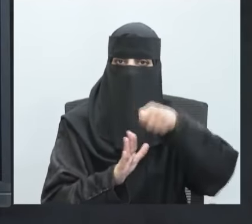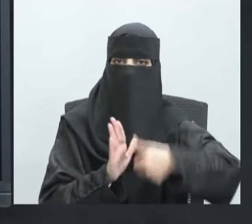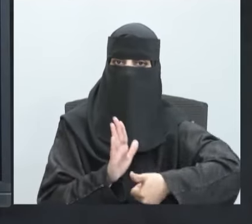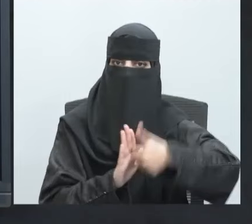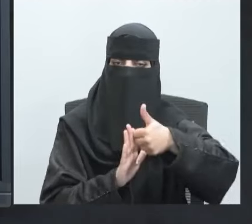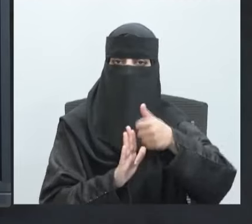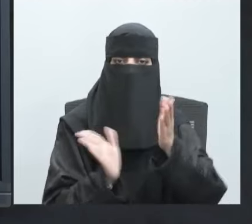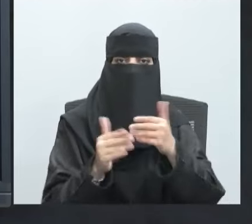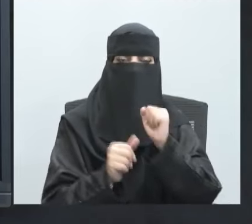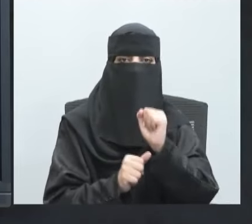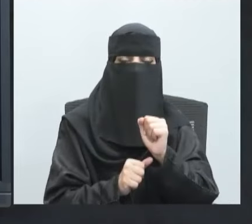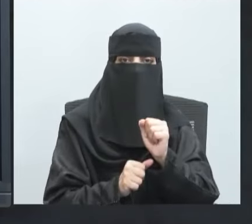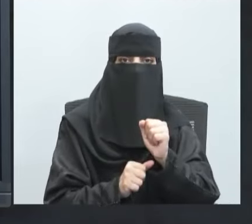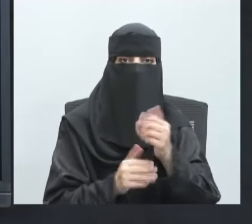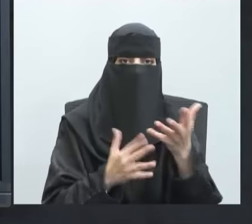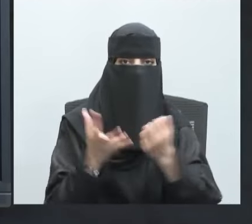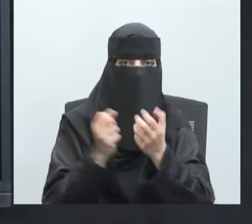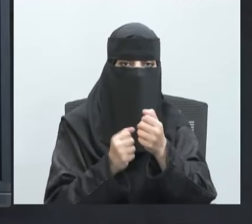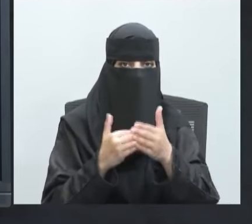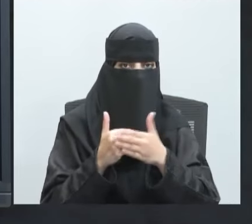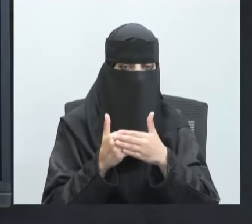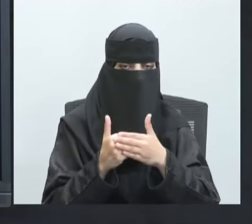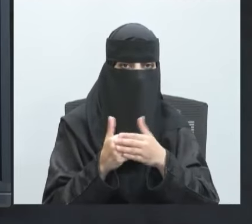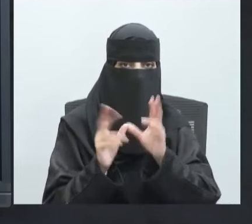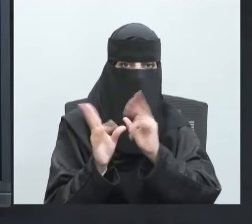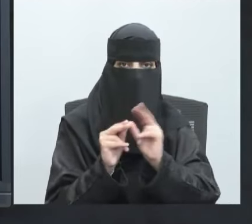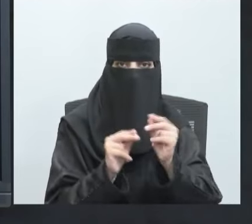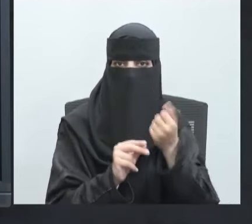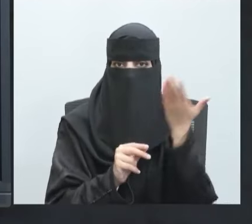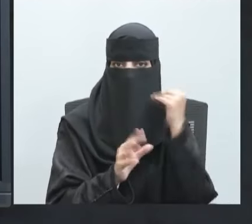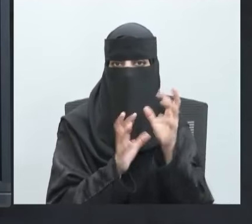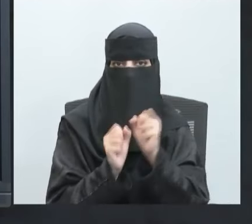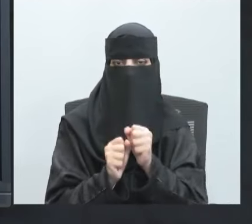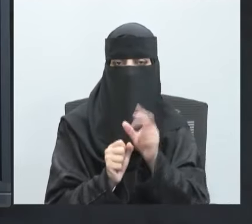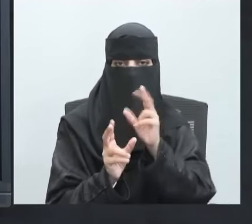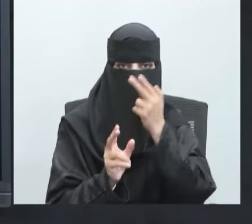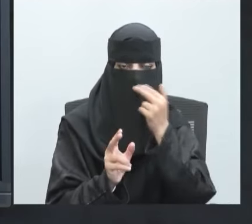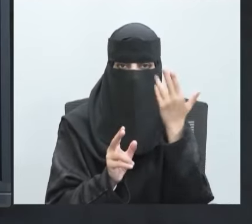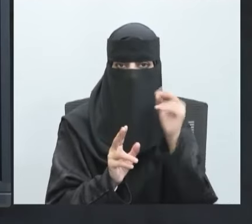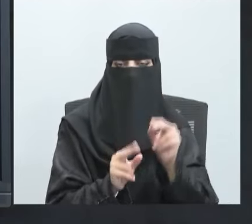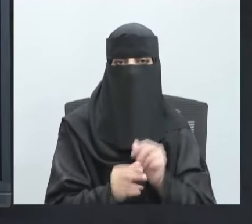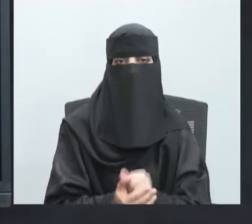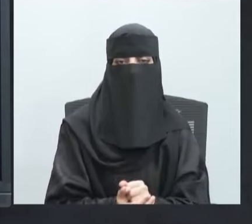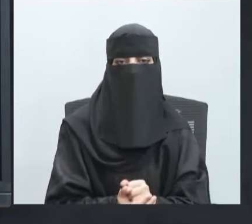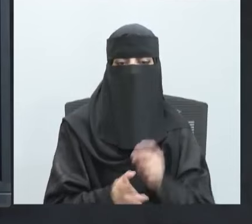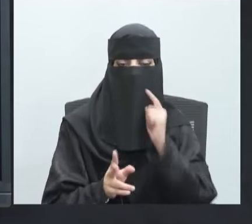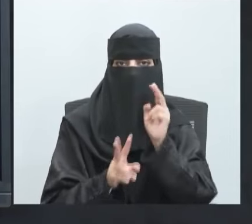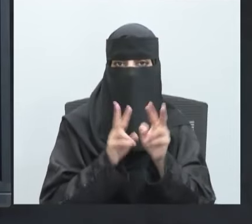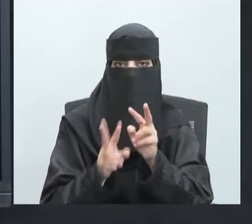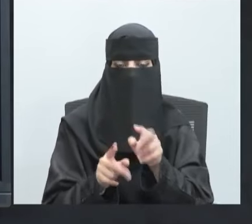ذلك المنتج او الحصول على تلك الخدمه بنفس المال الذي كنت تحصل عليه سابقا